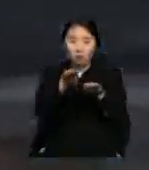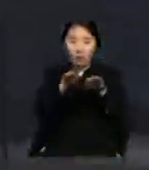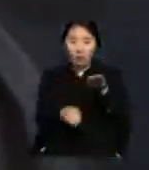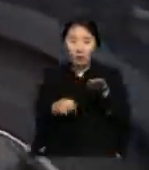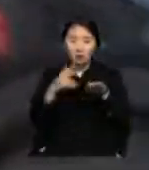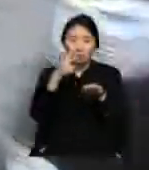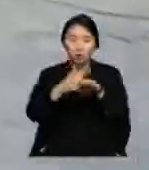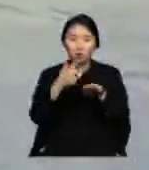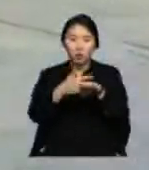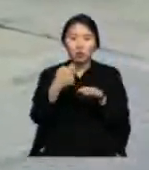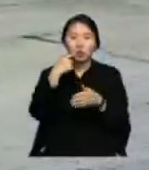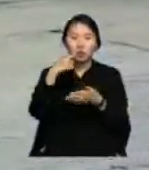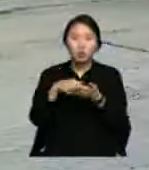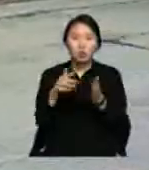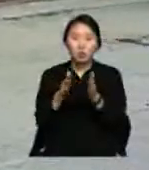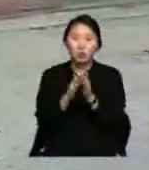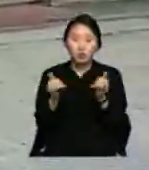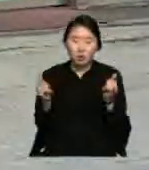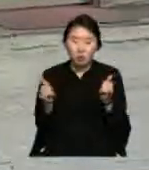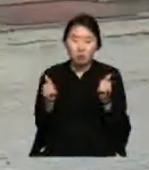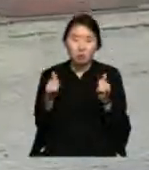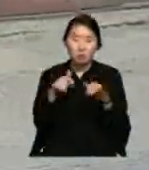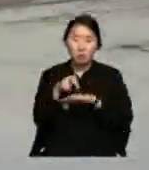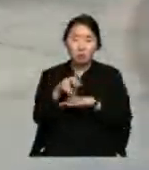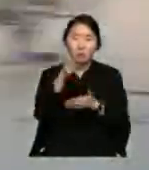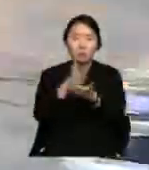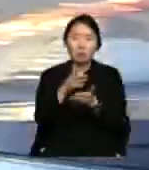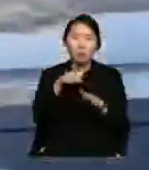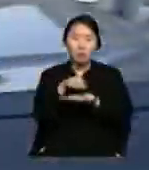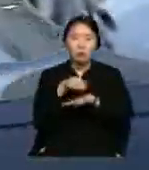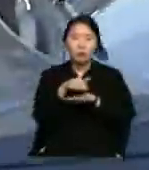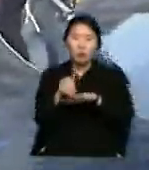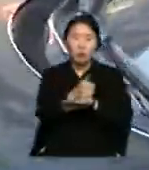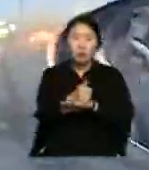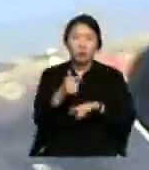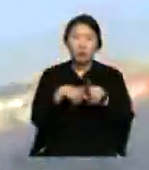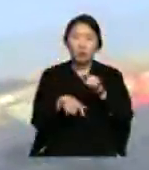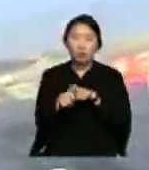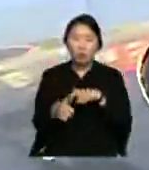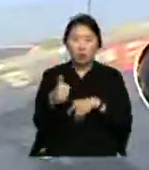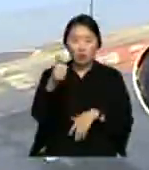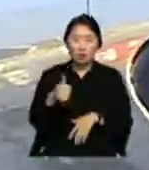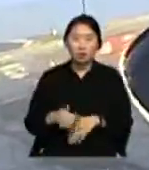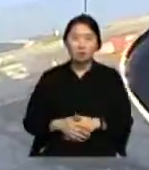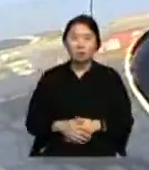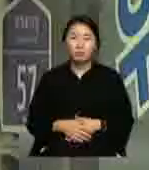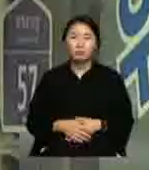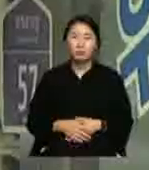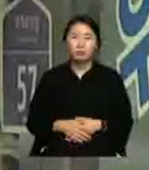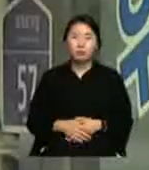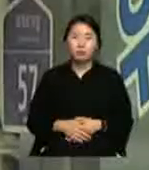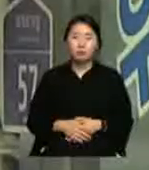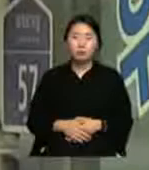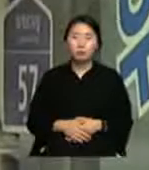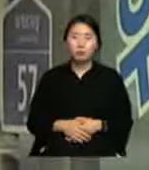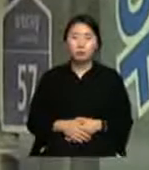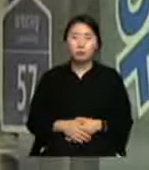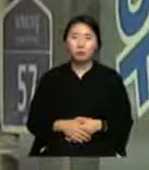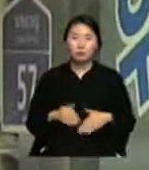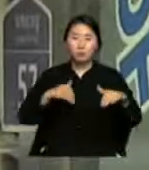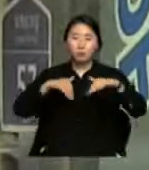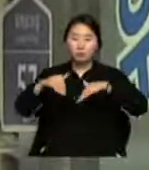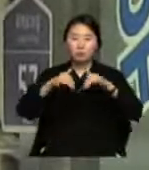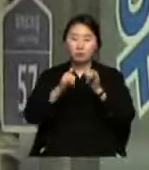모습입니다 때문에 사람들은 인도가 아닌 차도로 걸어다닐 수 밖에 없는 상황입니다 골목